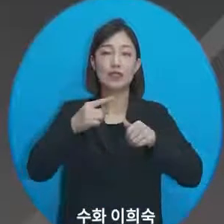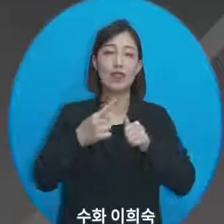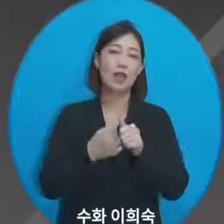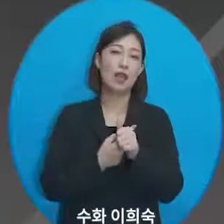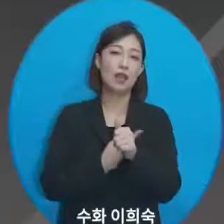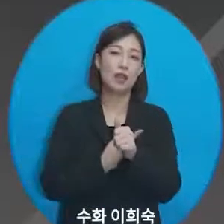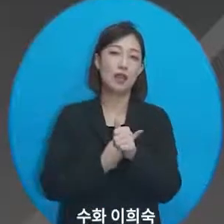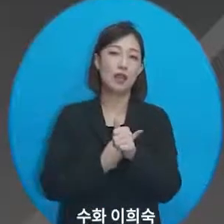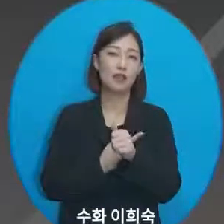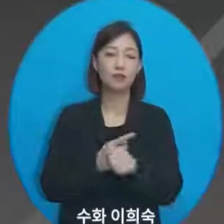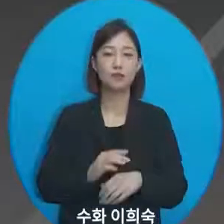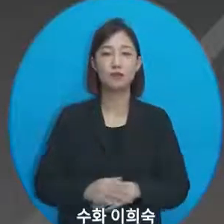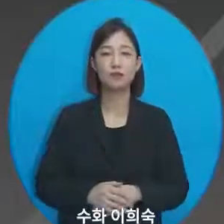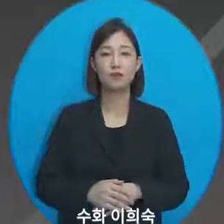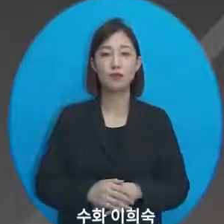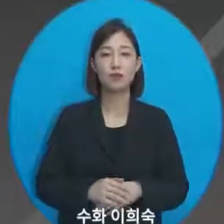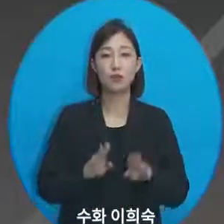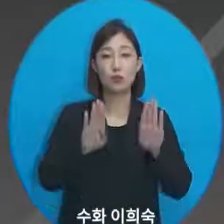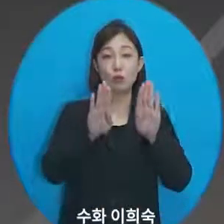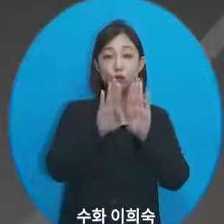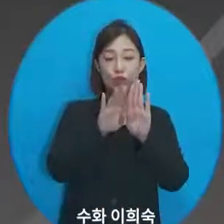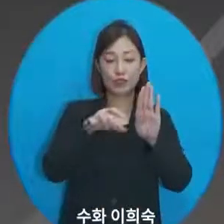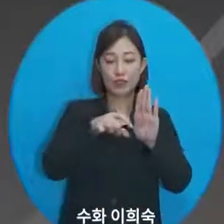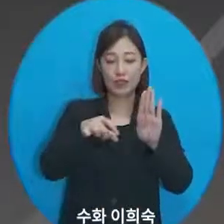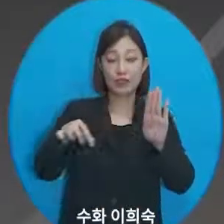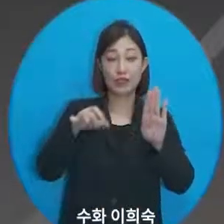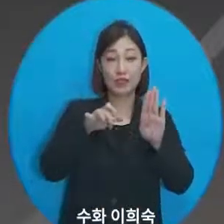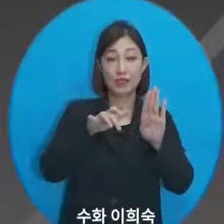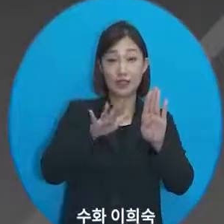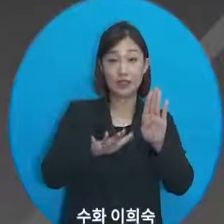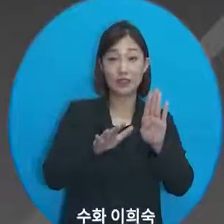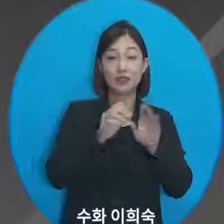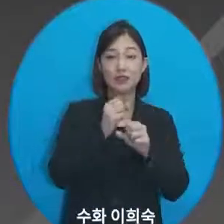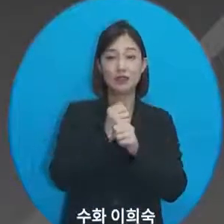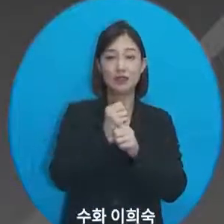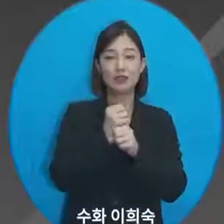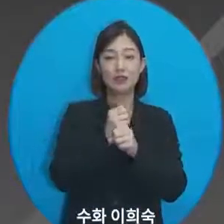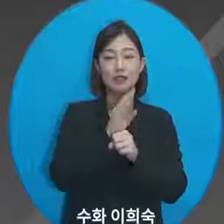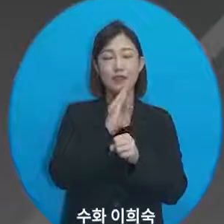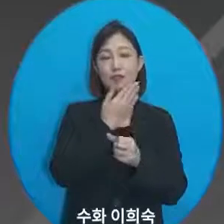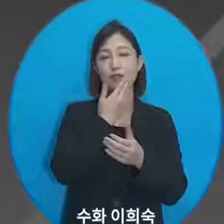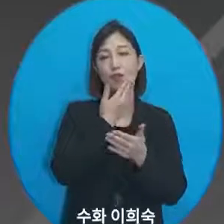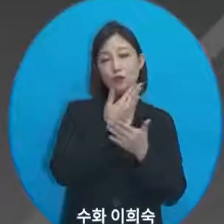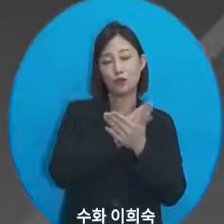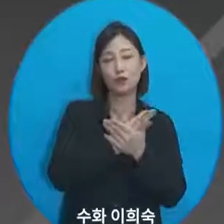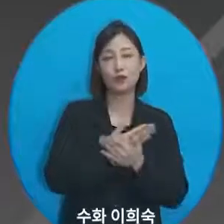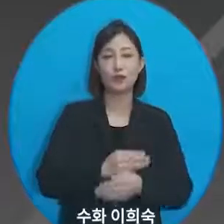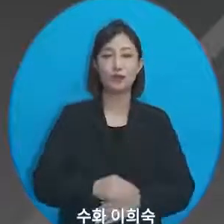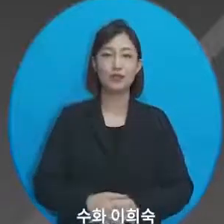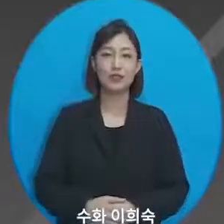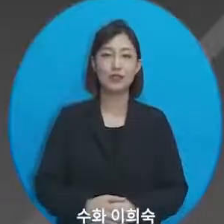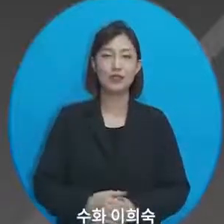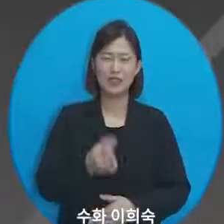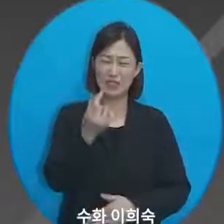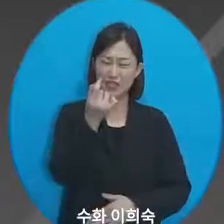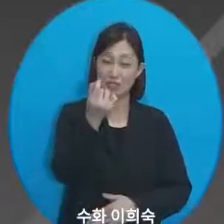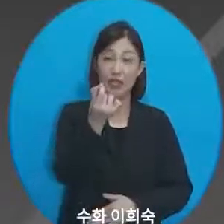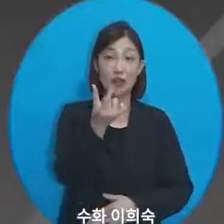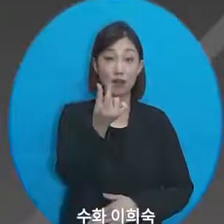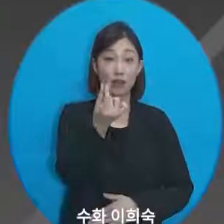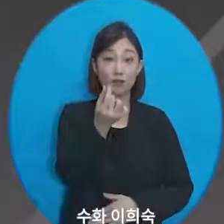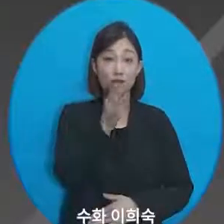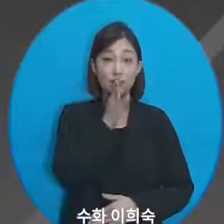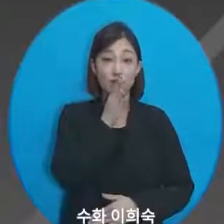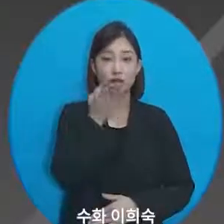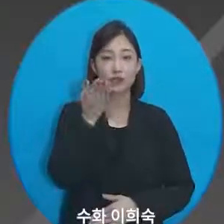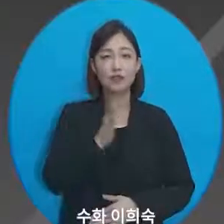없이 화장실, 욕실을 이용할 수 하도록 하는 것이 굉장히 중요한 작은 부분이지만